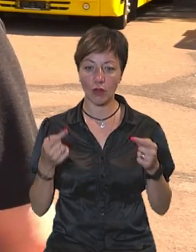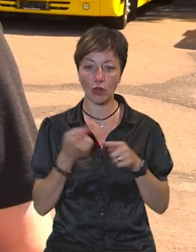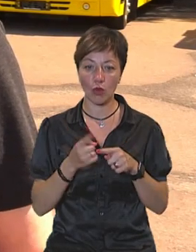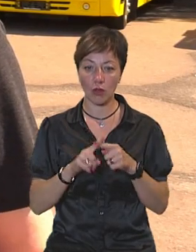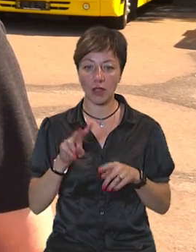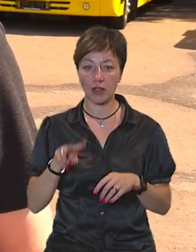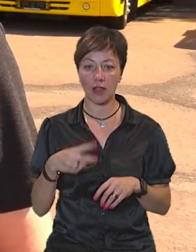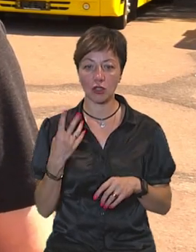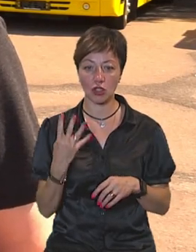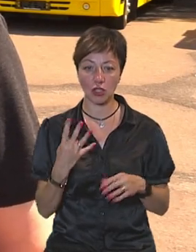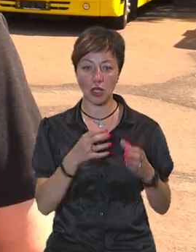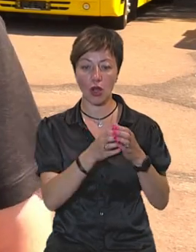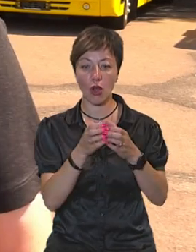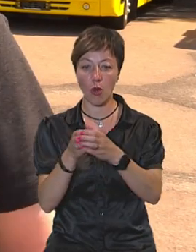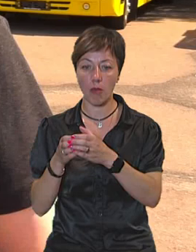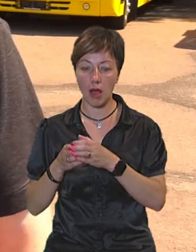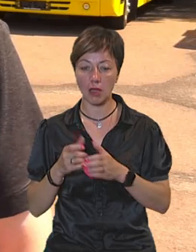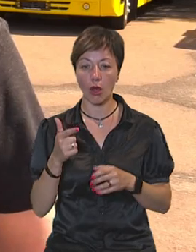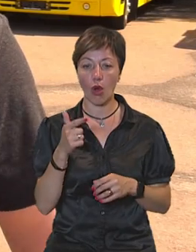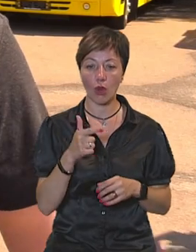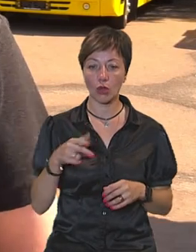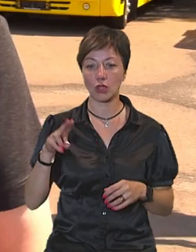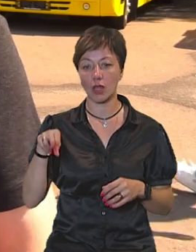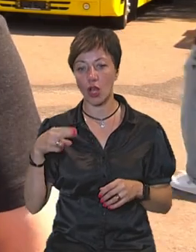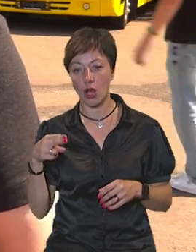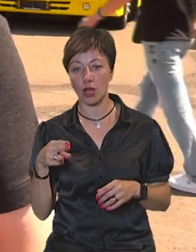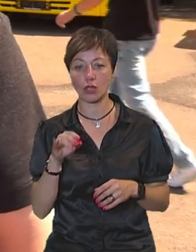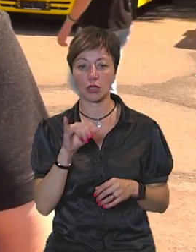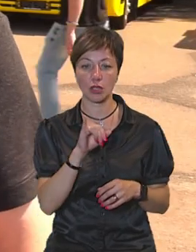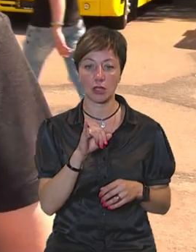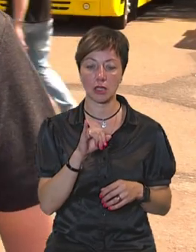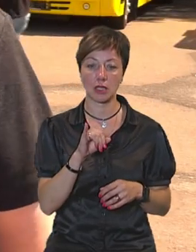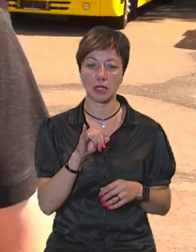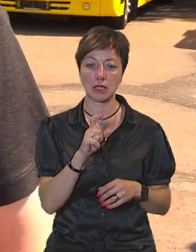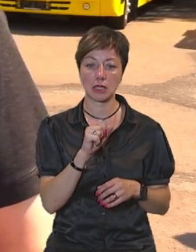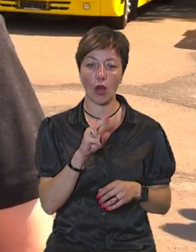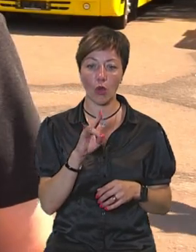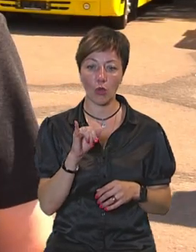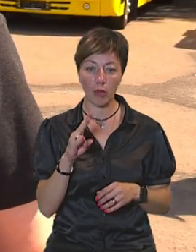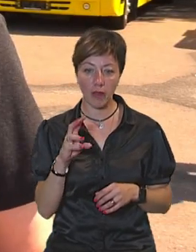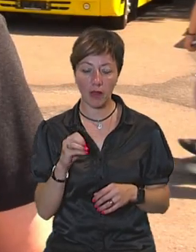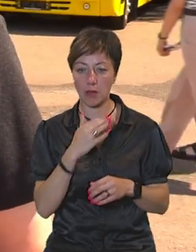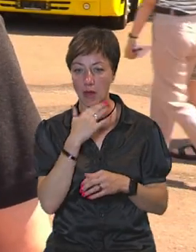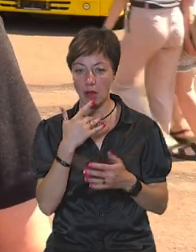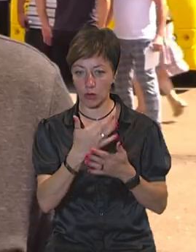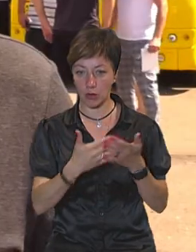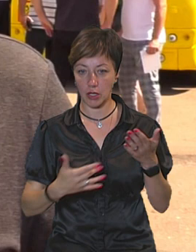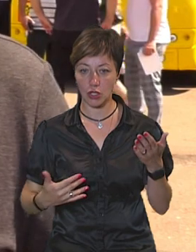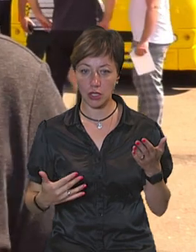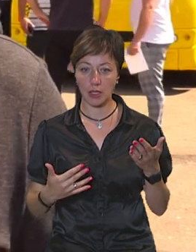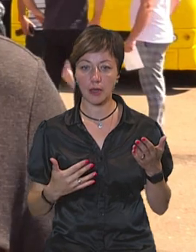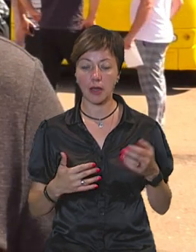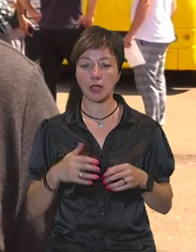це 24 громади, і Городоцька, і Дерижнянська, і Закупненська, і багато перелічувати.